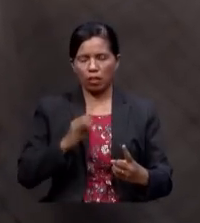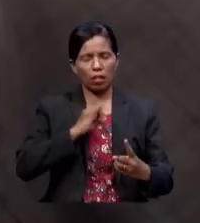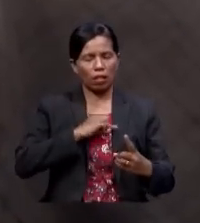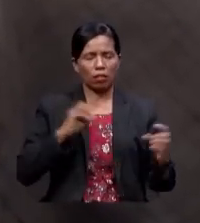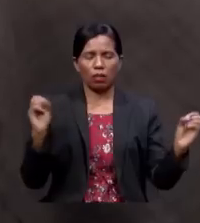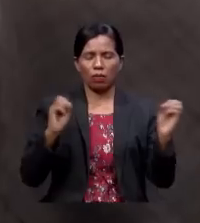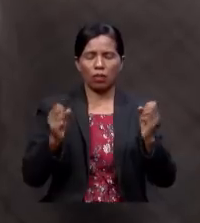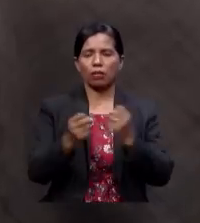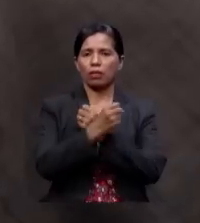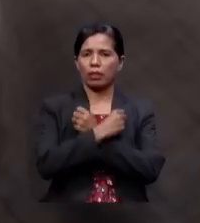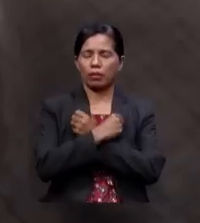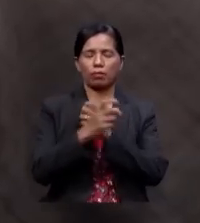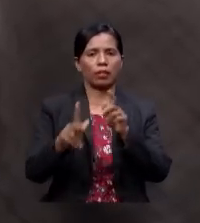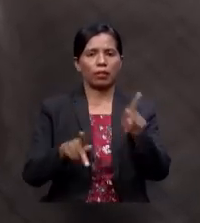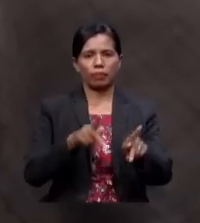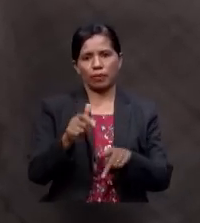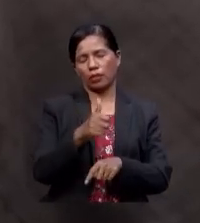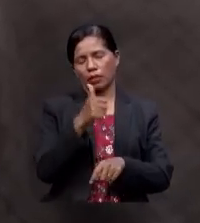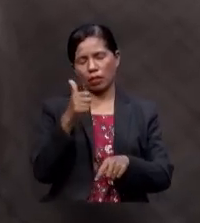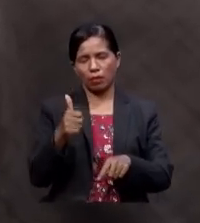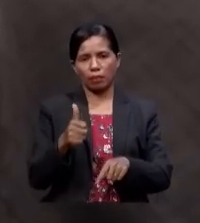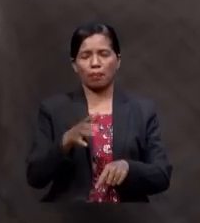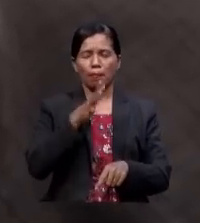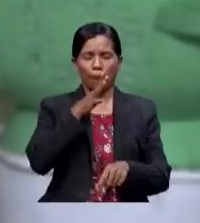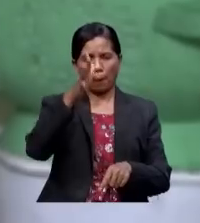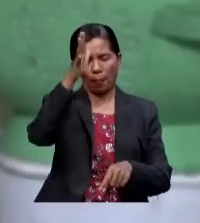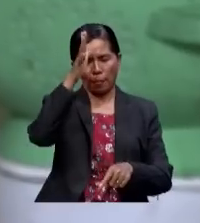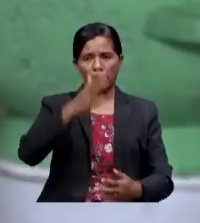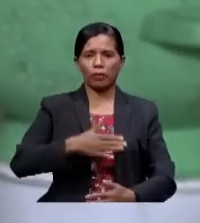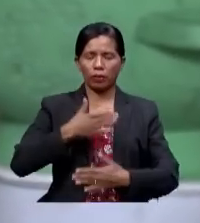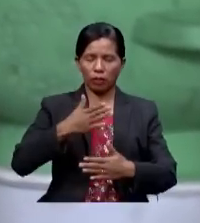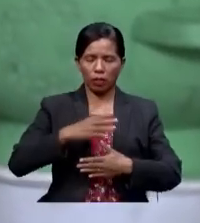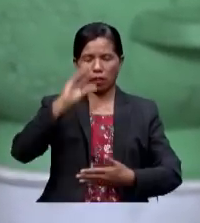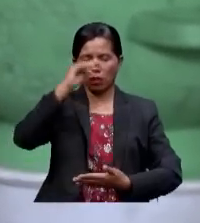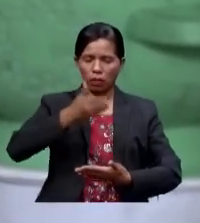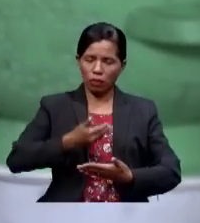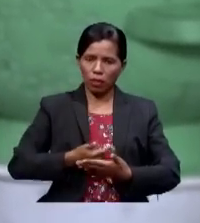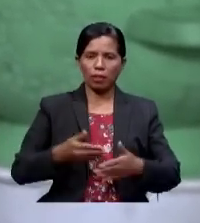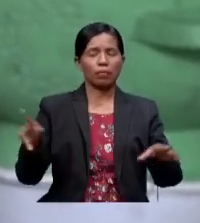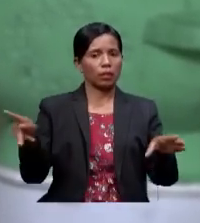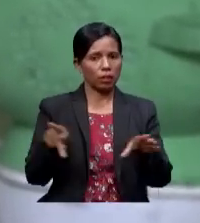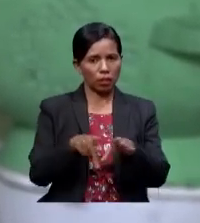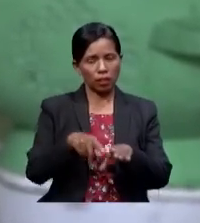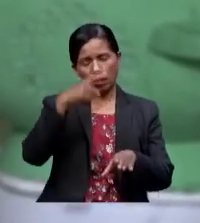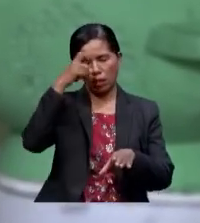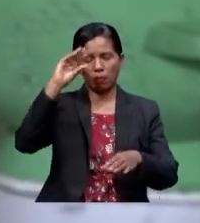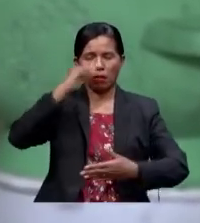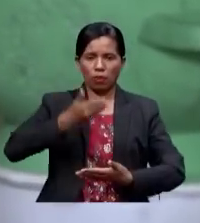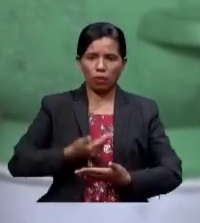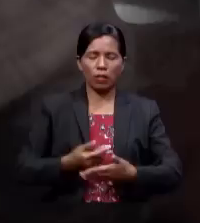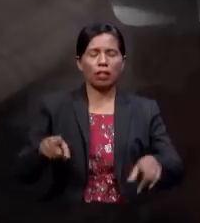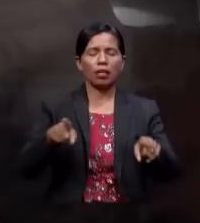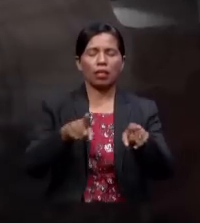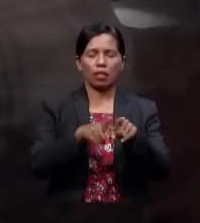hadomi emaseluk. Inang amang nek solok mak uang ne presensang, tamba uang hanesang presente